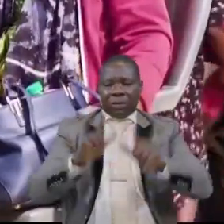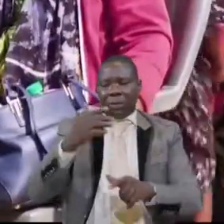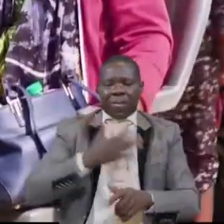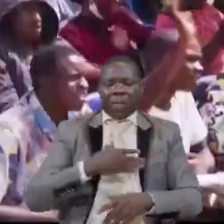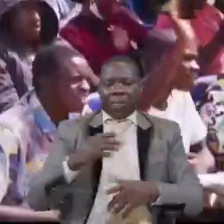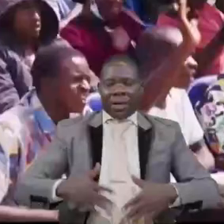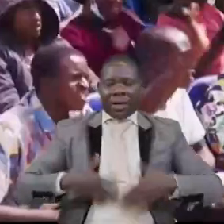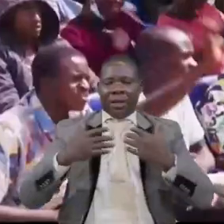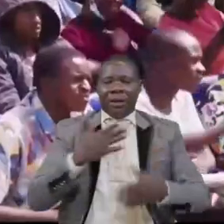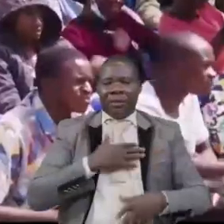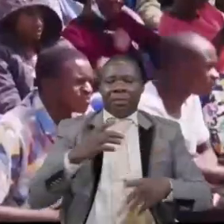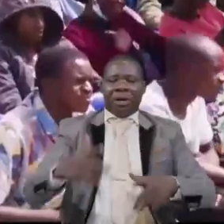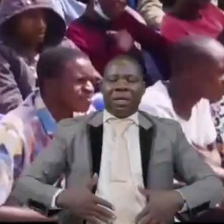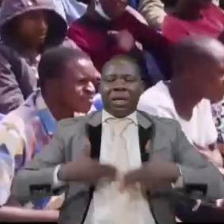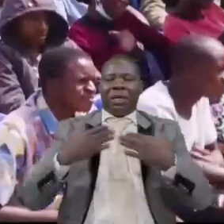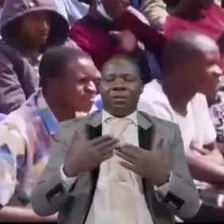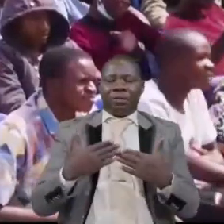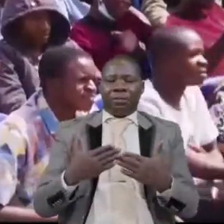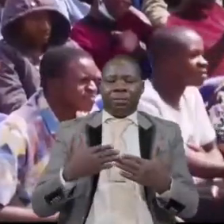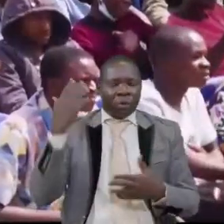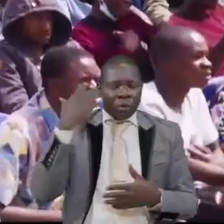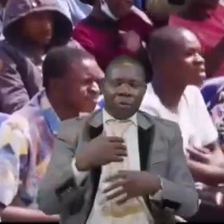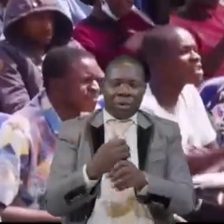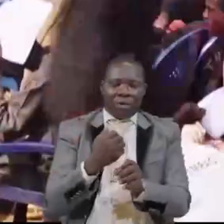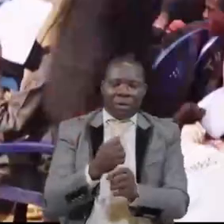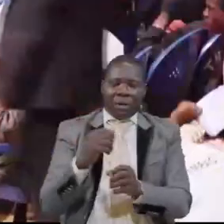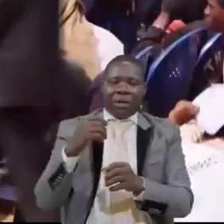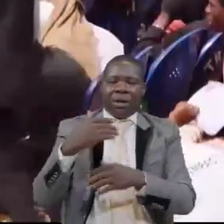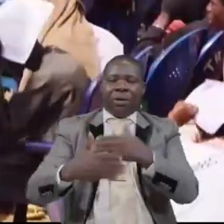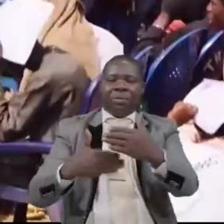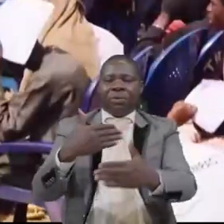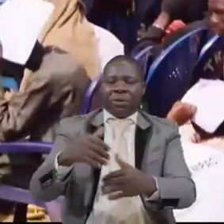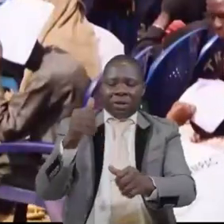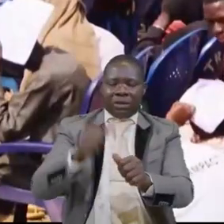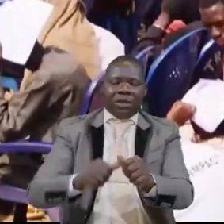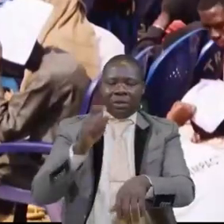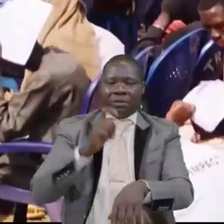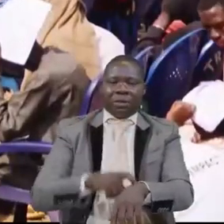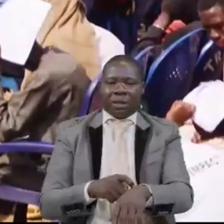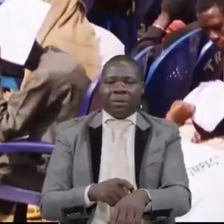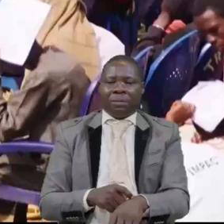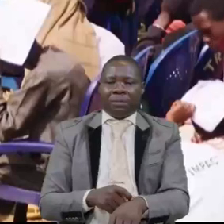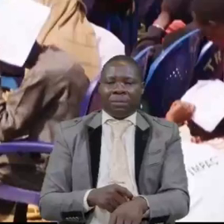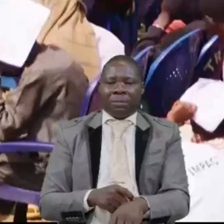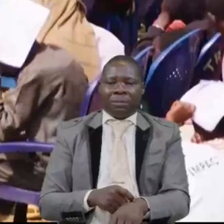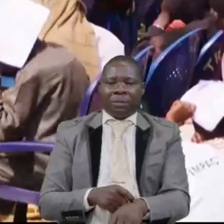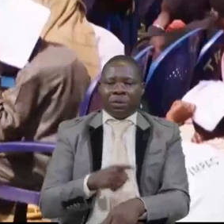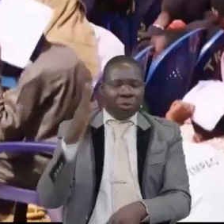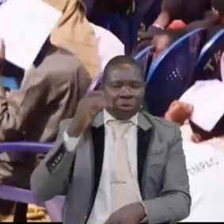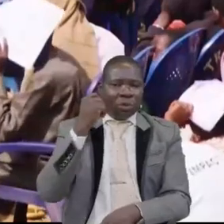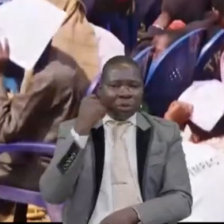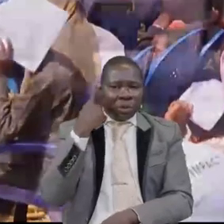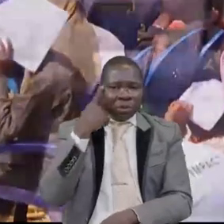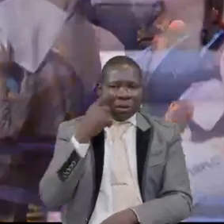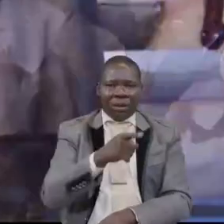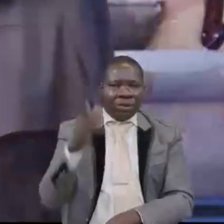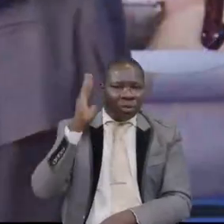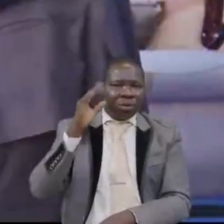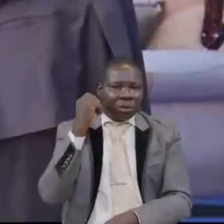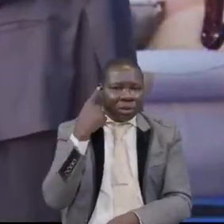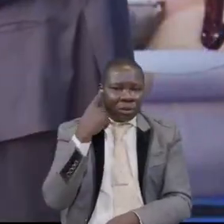Ma vie va connaître du progrès à tout moment. Tu comprendras. Tu